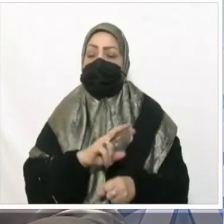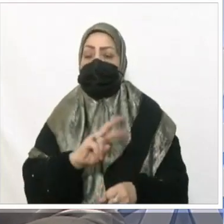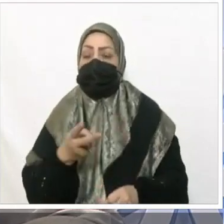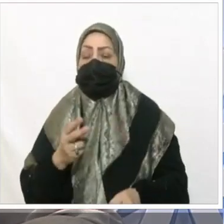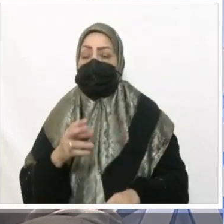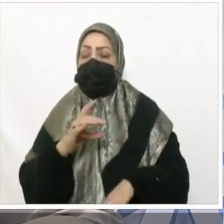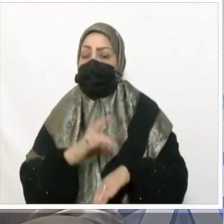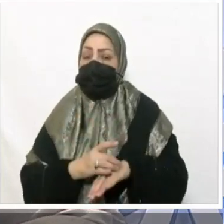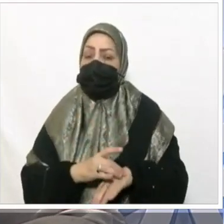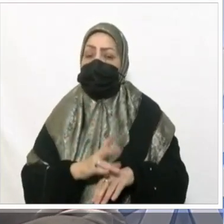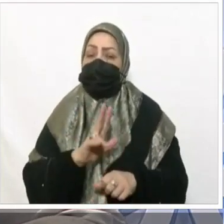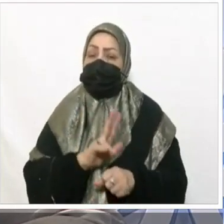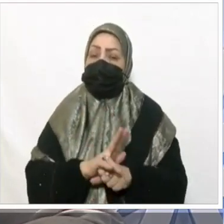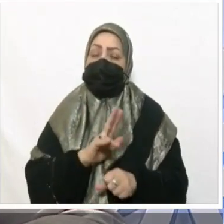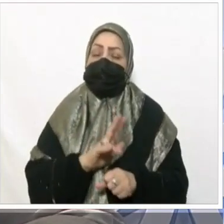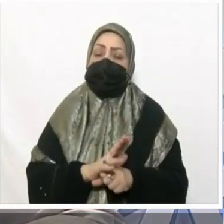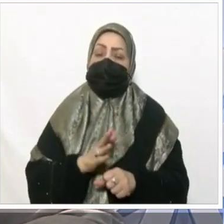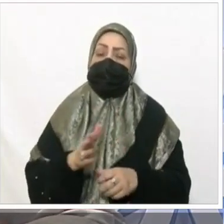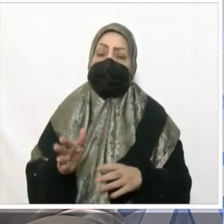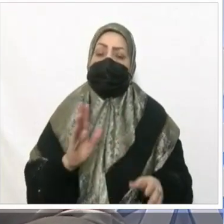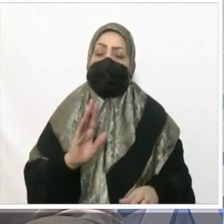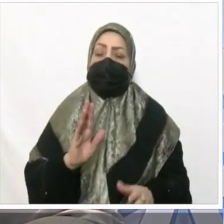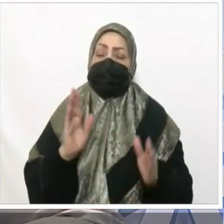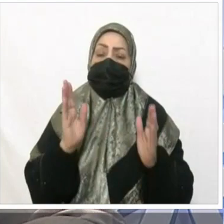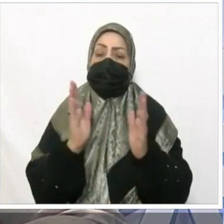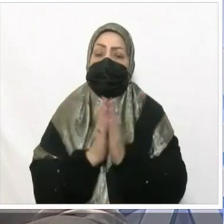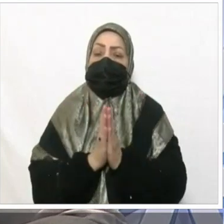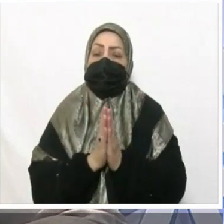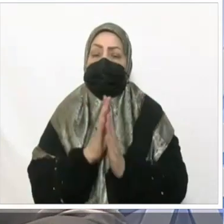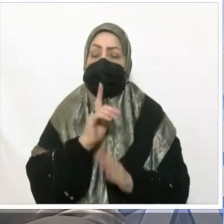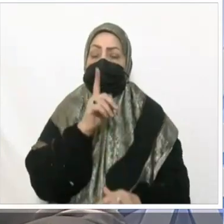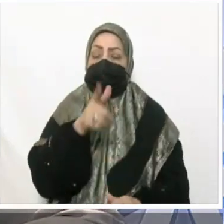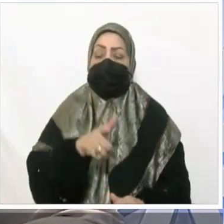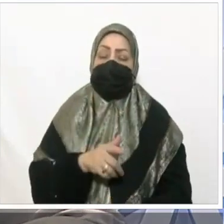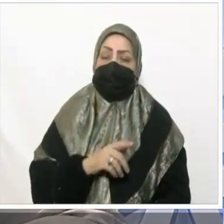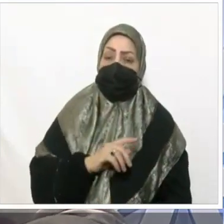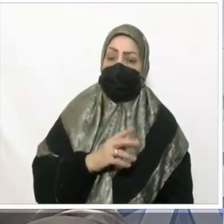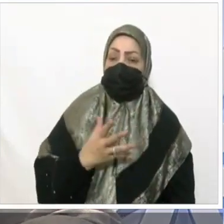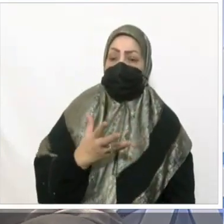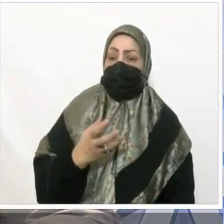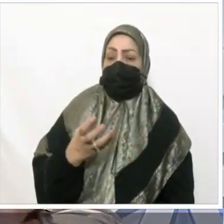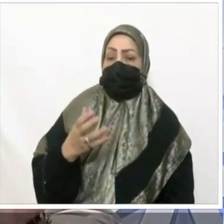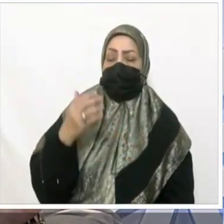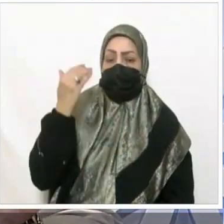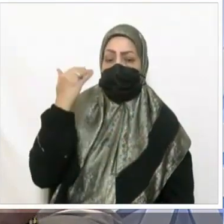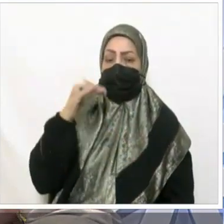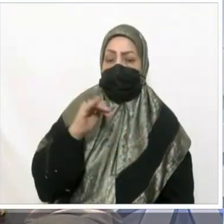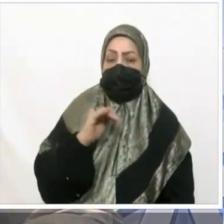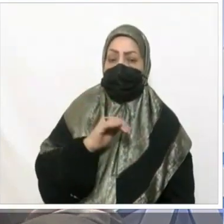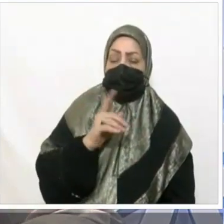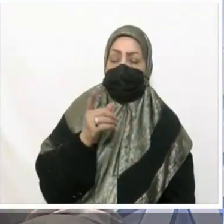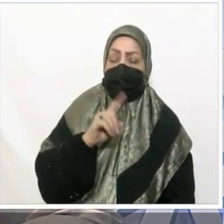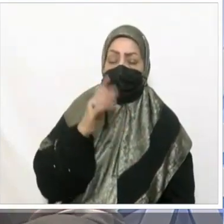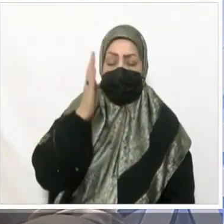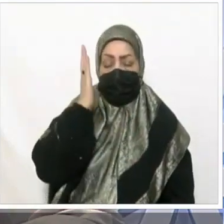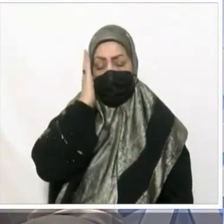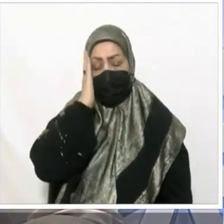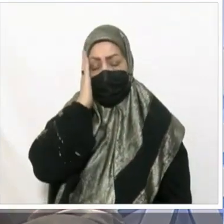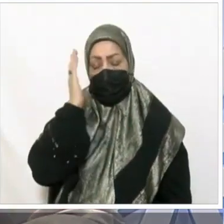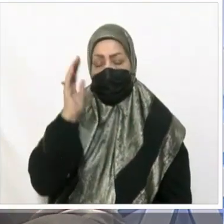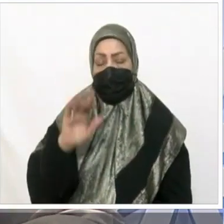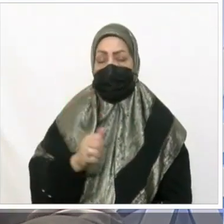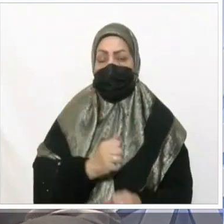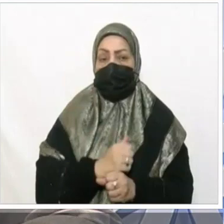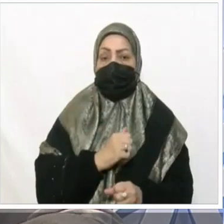في ليبيا كثير من الشباب النائمين اللي ما هوش خادم وساعي، فالدنيا راهي الحياة تحتاج إلى